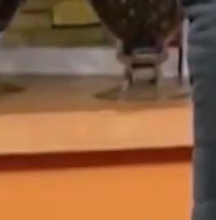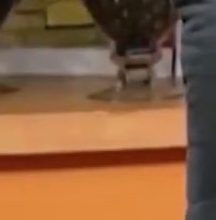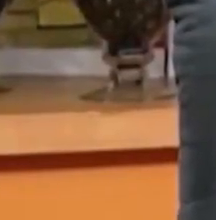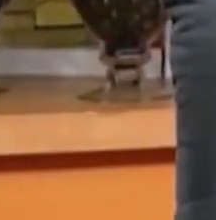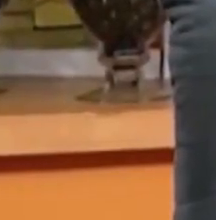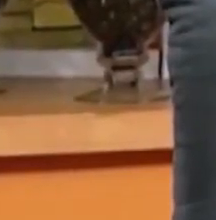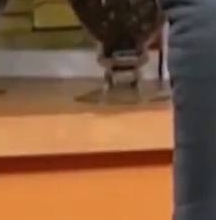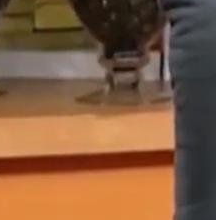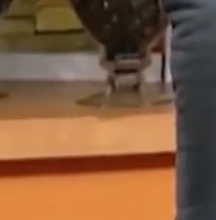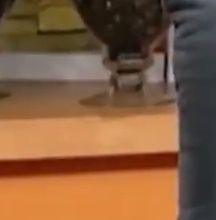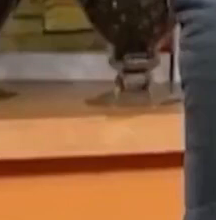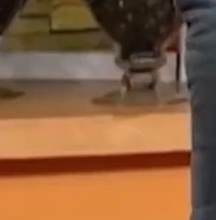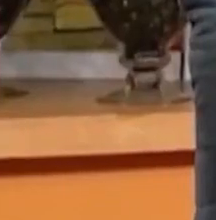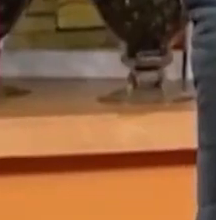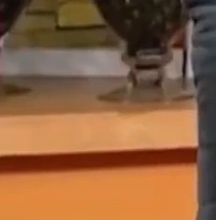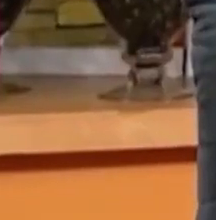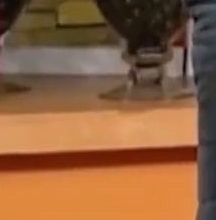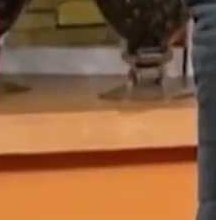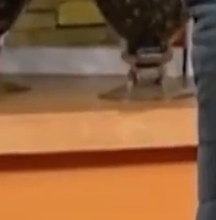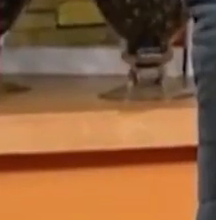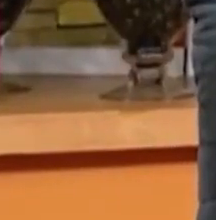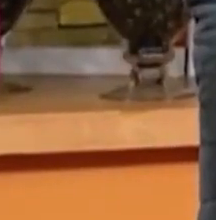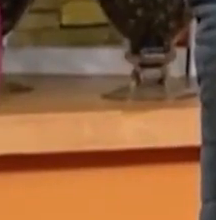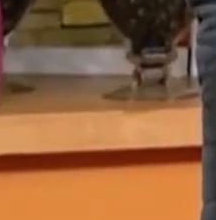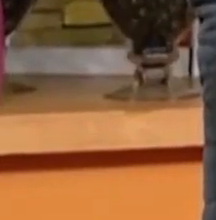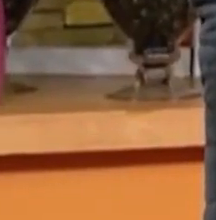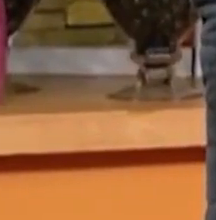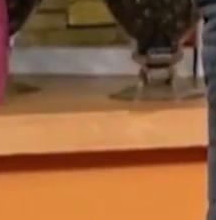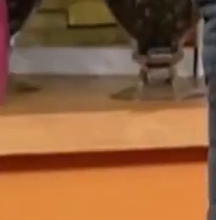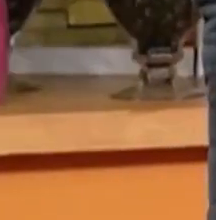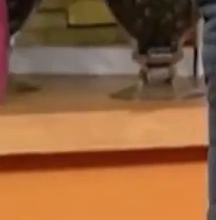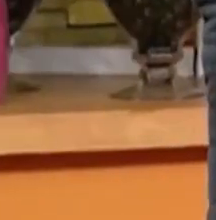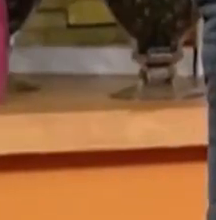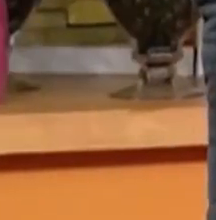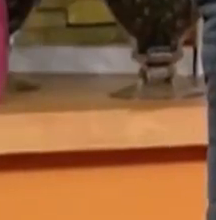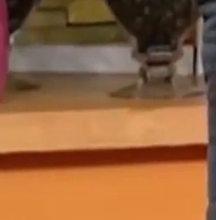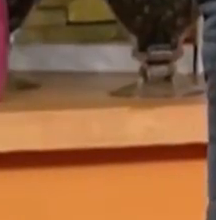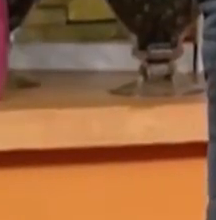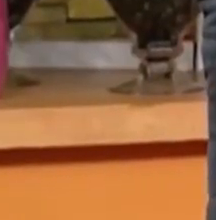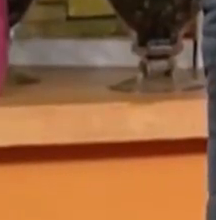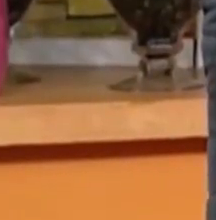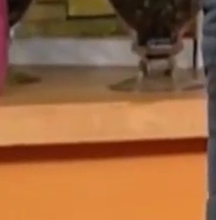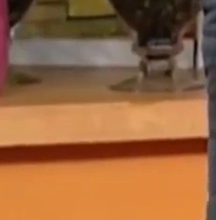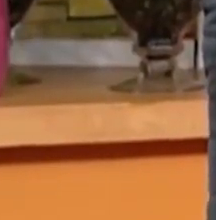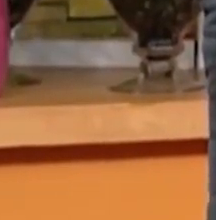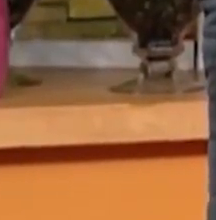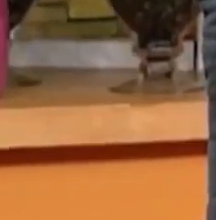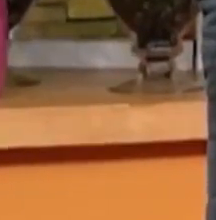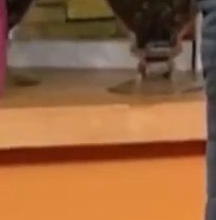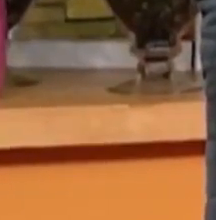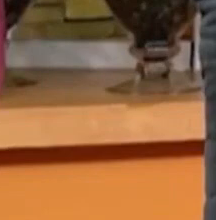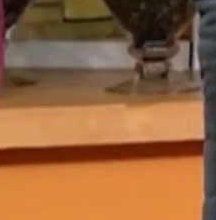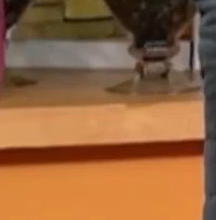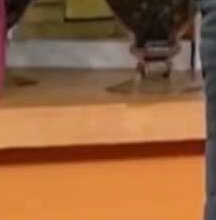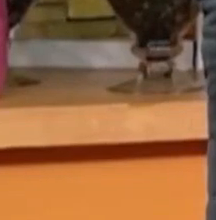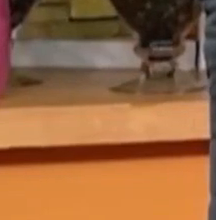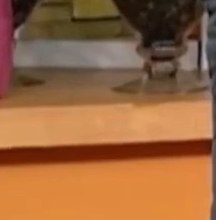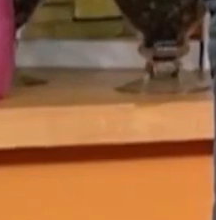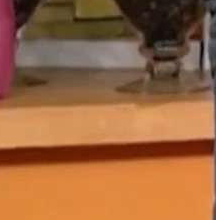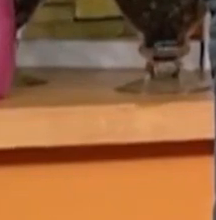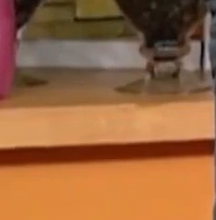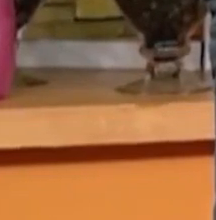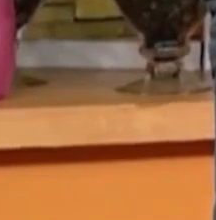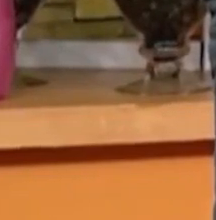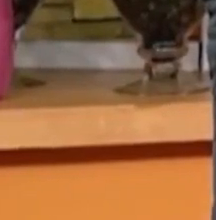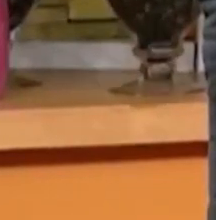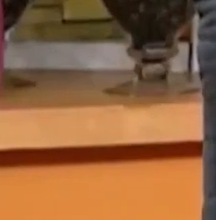Igan, mauna ka sa mga balita. Panoorin ang unang balita sa unang hirit at iba pang award-winning news ka sa youtube.com/GMA News.